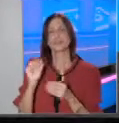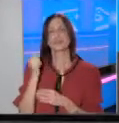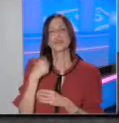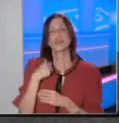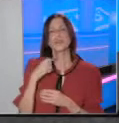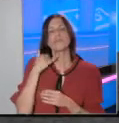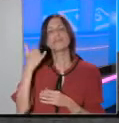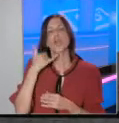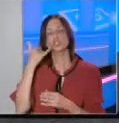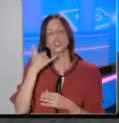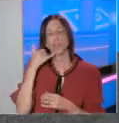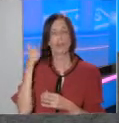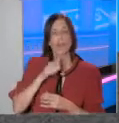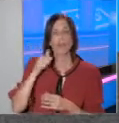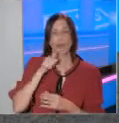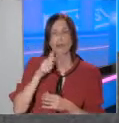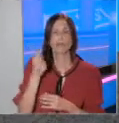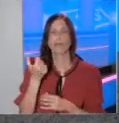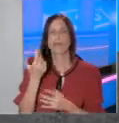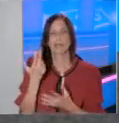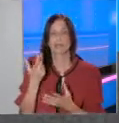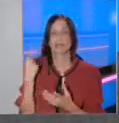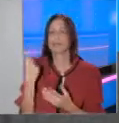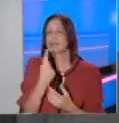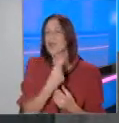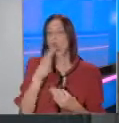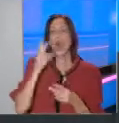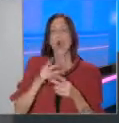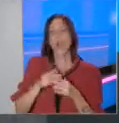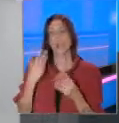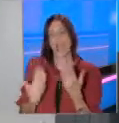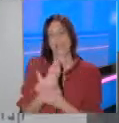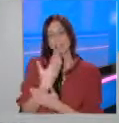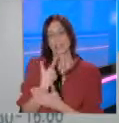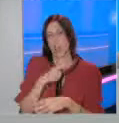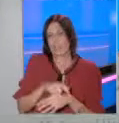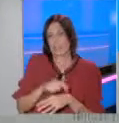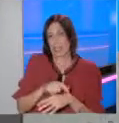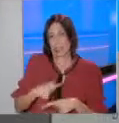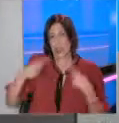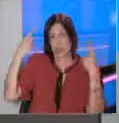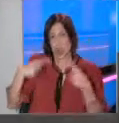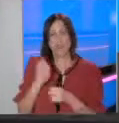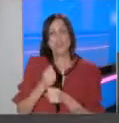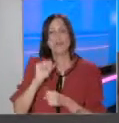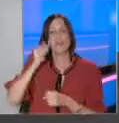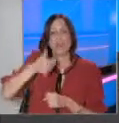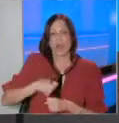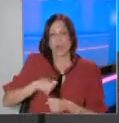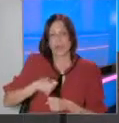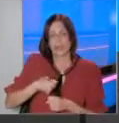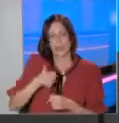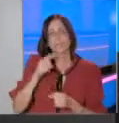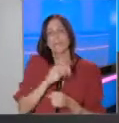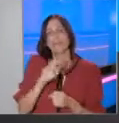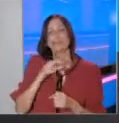אנחנו מתקשרים מדי יום כמעט לכל החולים החדשים, ואם לא הספקנו באותו יום, אז אנחנו עושים את זה למחרת.